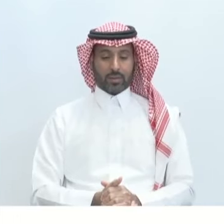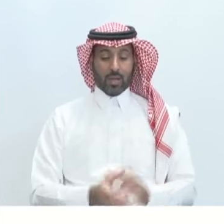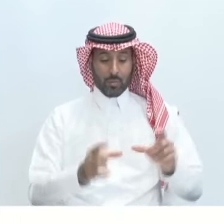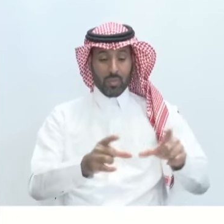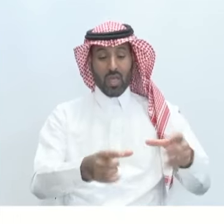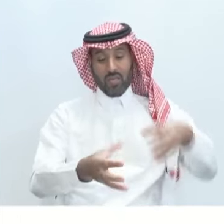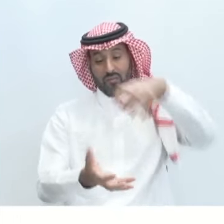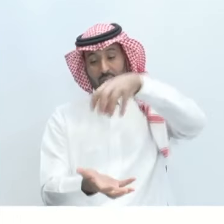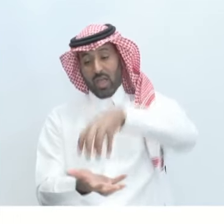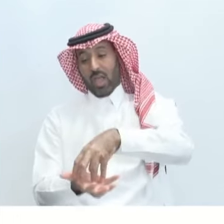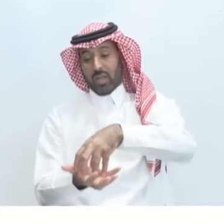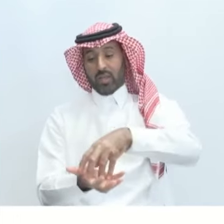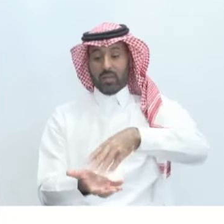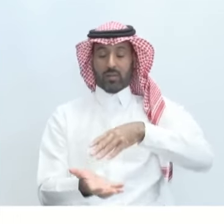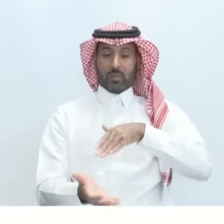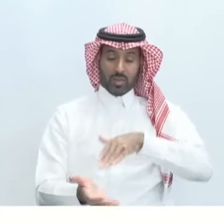لاضافه